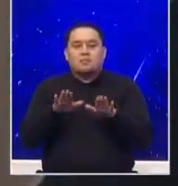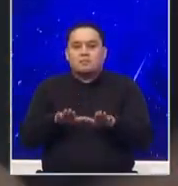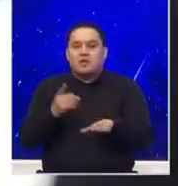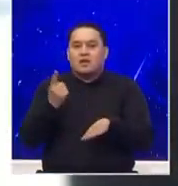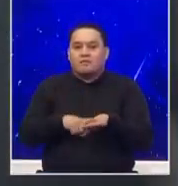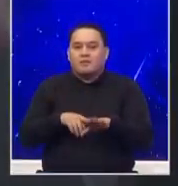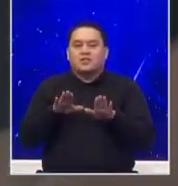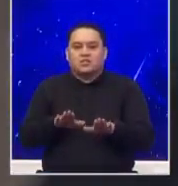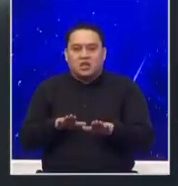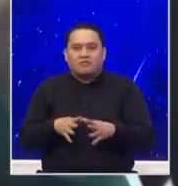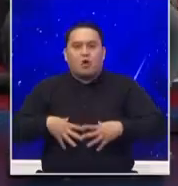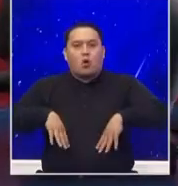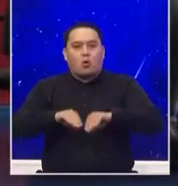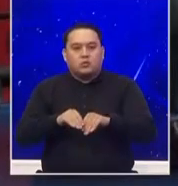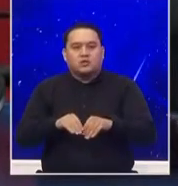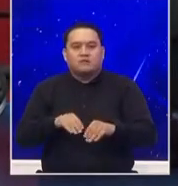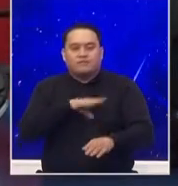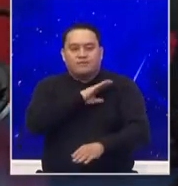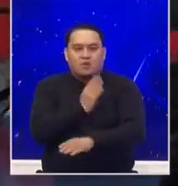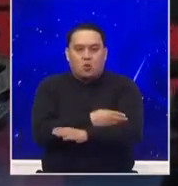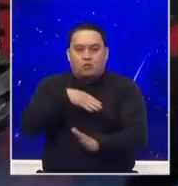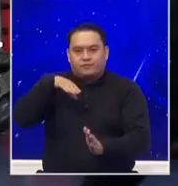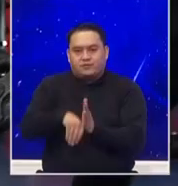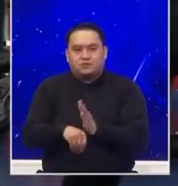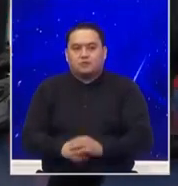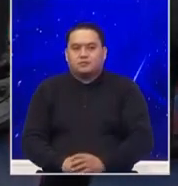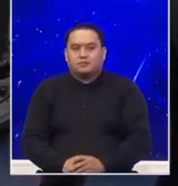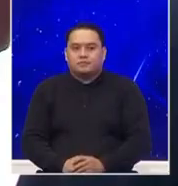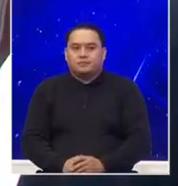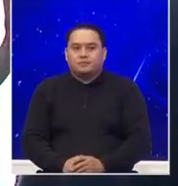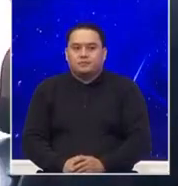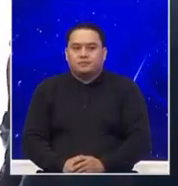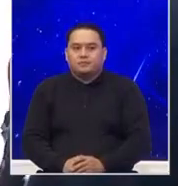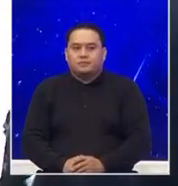общекомандном зачете. То есть каждому боксеру придется выложиться на все 100.